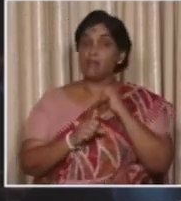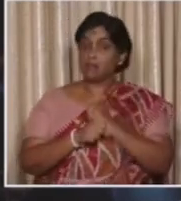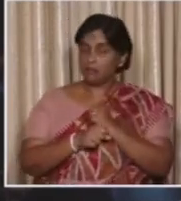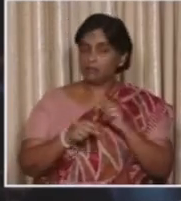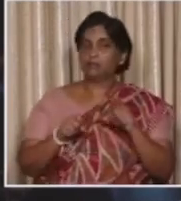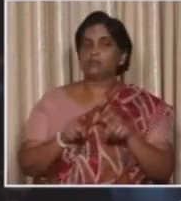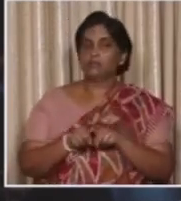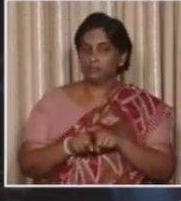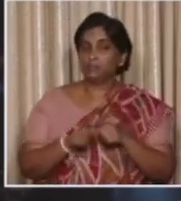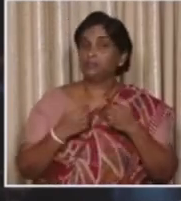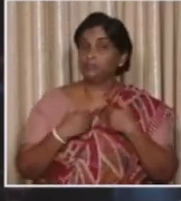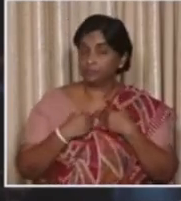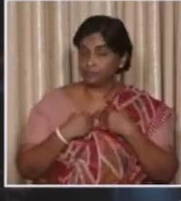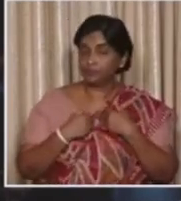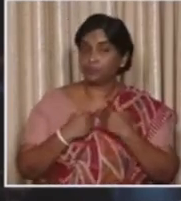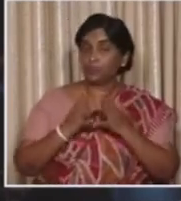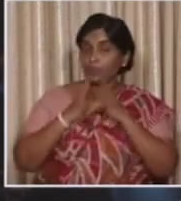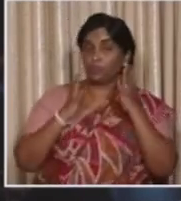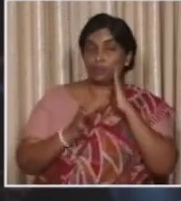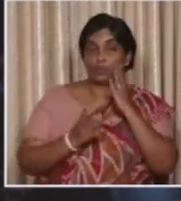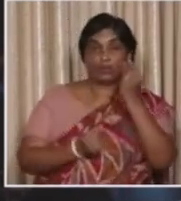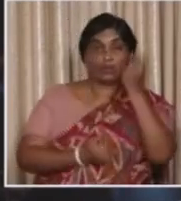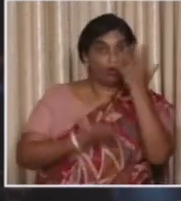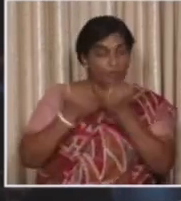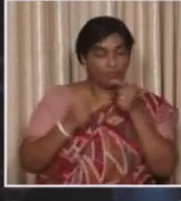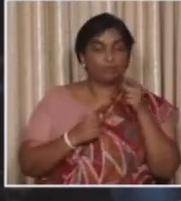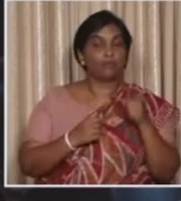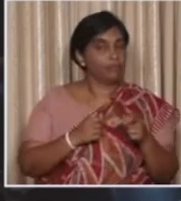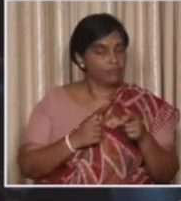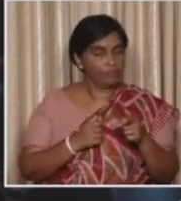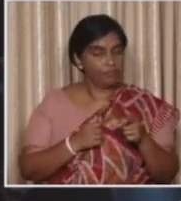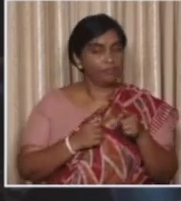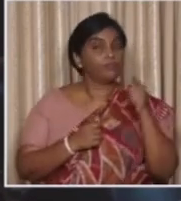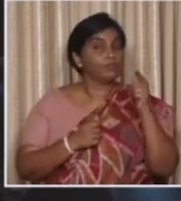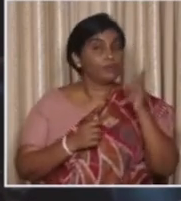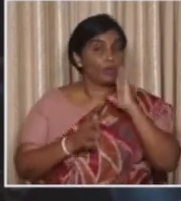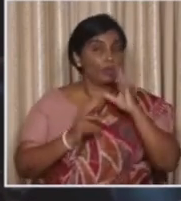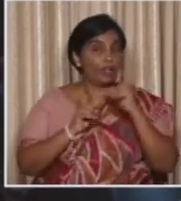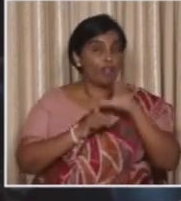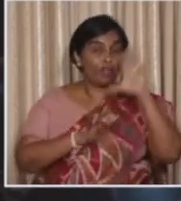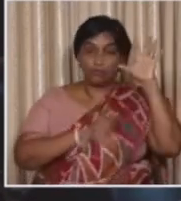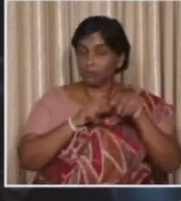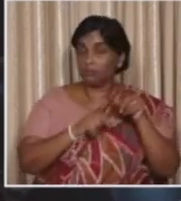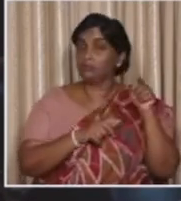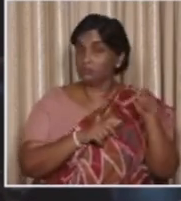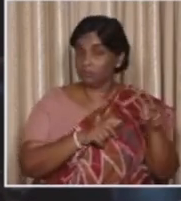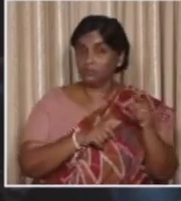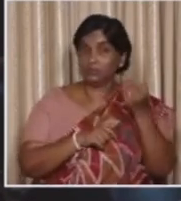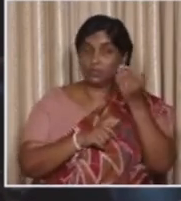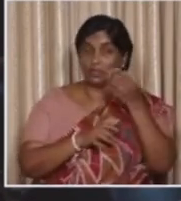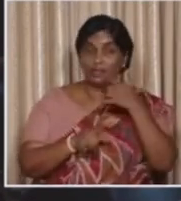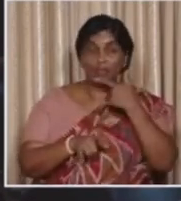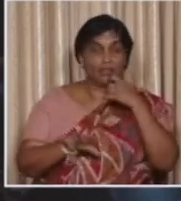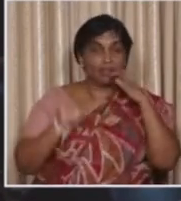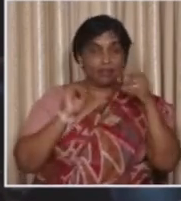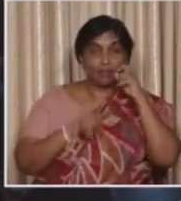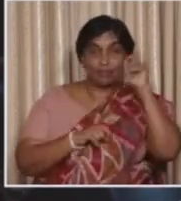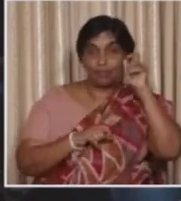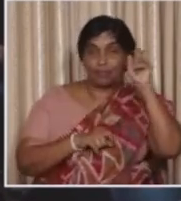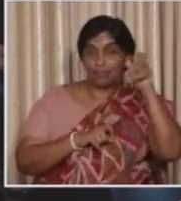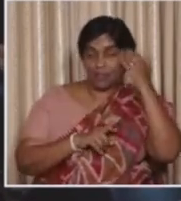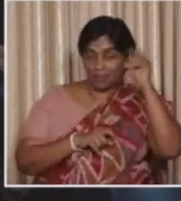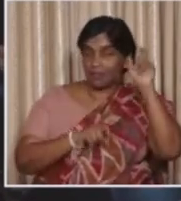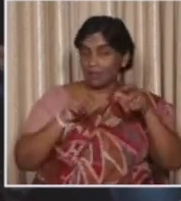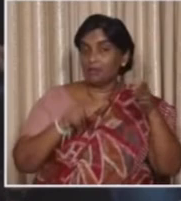රජයක් විදිහට. අපිට වැඩිම විදේශ විනිමයක් ලංකාවට රට ගේනවා නම් ඒ විදේශ විනිමයෙන් යම් ප්‍රමාණයක් හෝ එය වෙනුවෙන් වෙන්